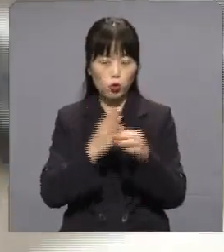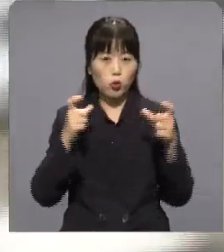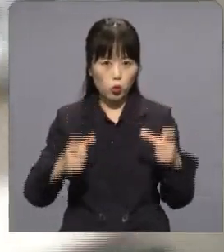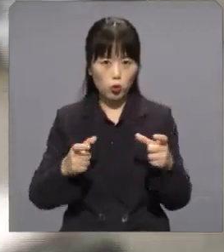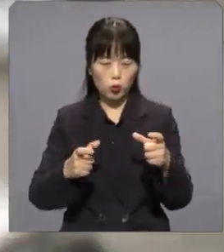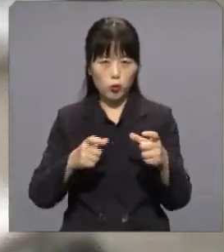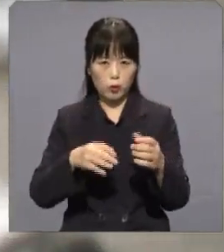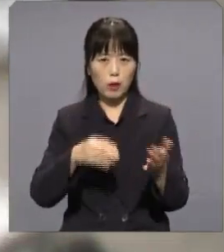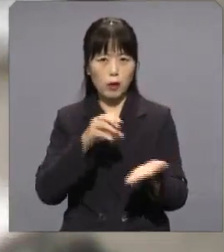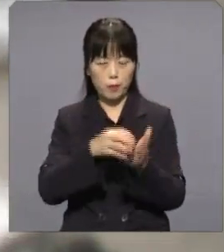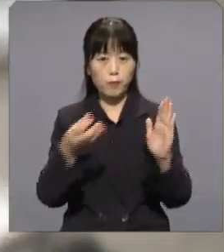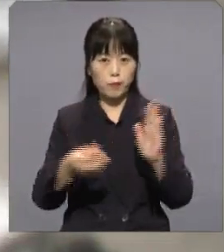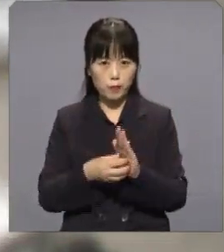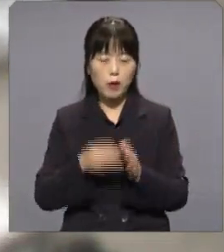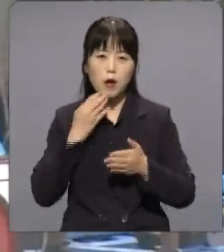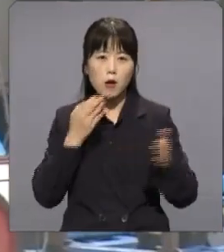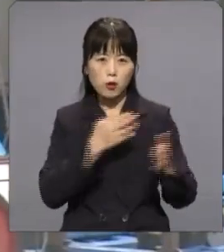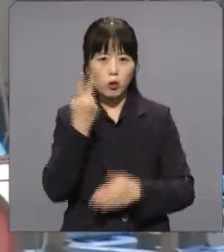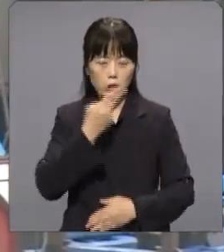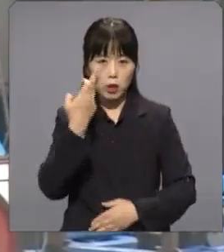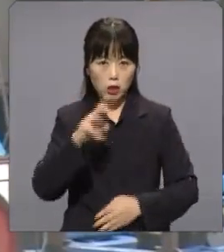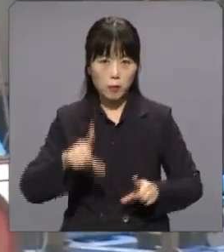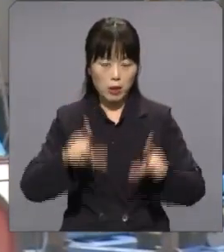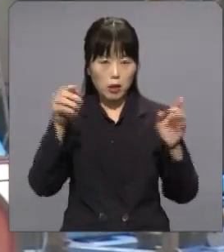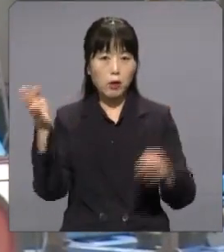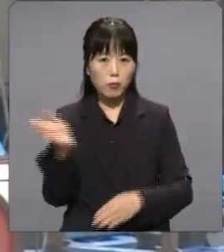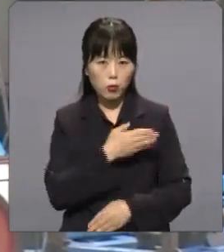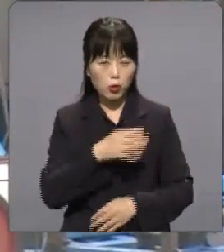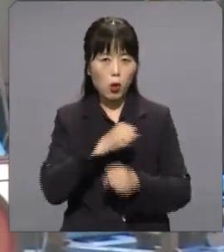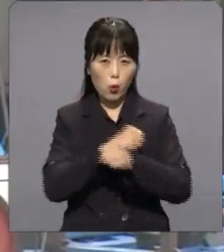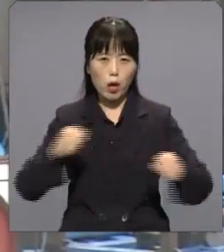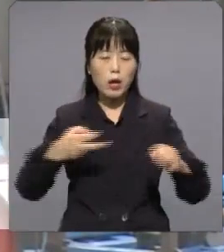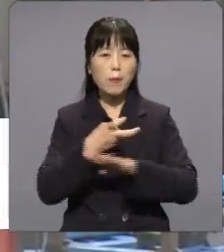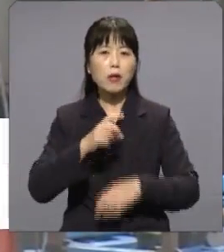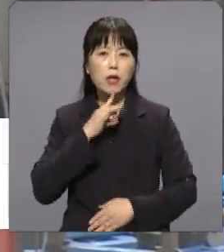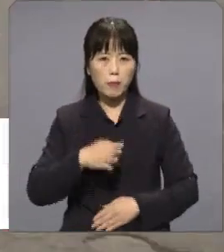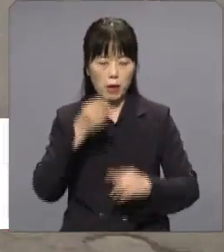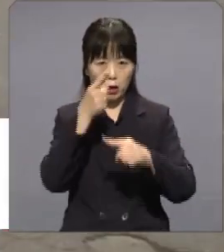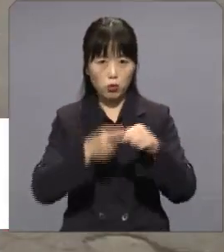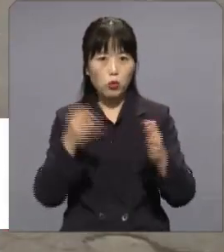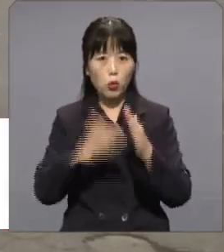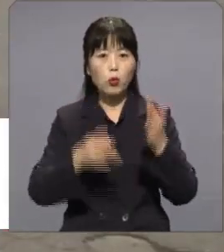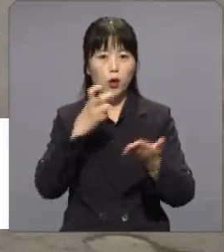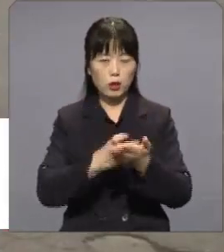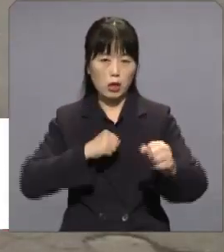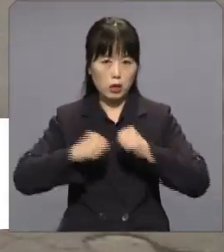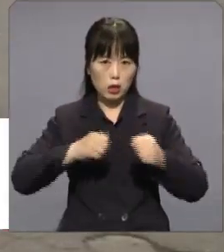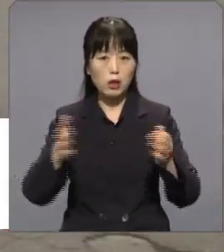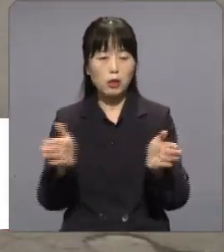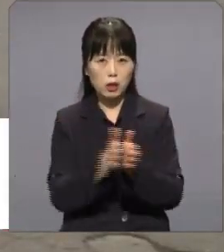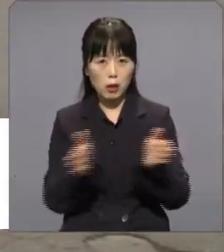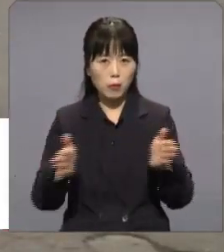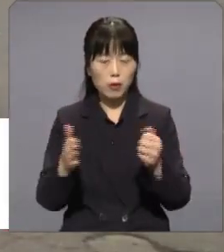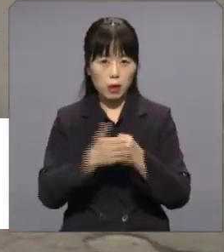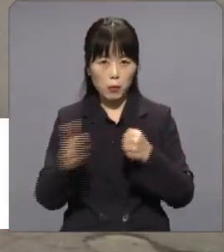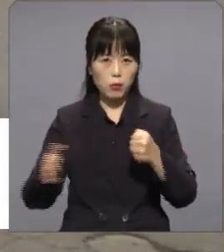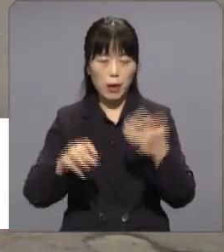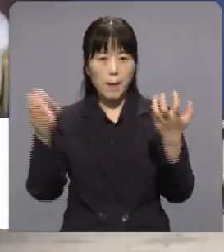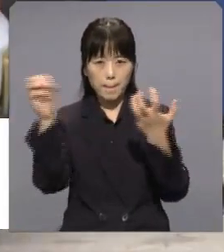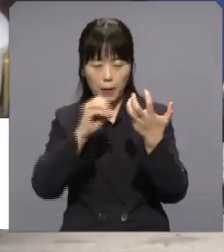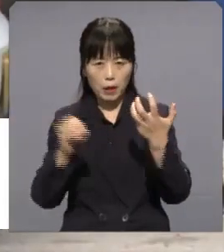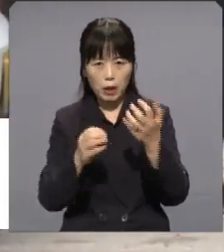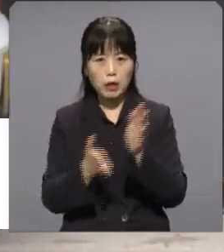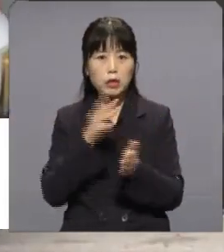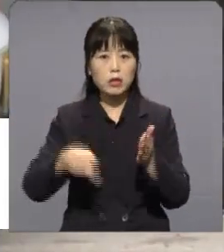법니다 경기도는 2018년부터 광역버스 에만 준공영제 시행 중으로 80% 에 달하는 친해